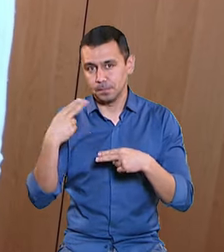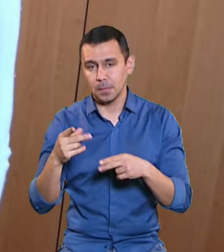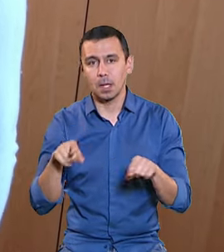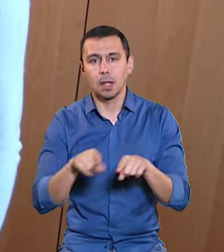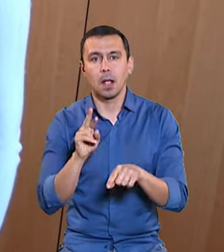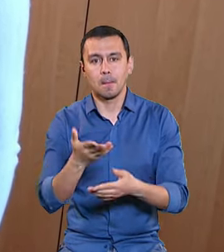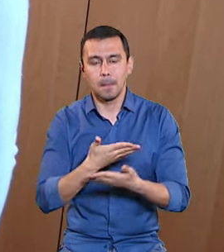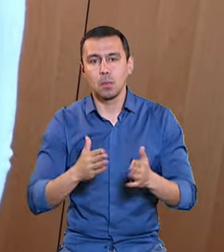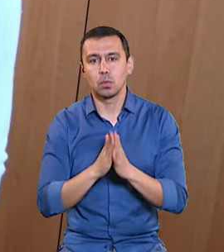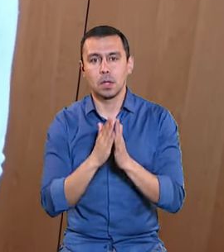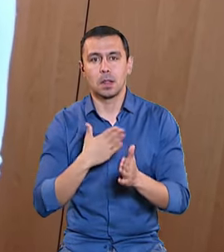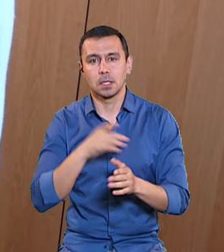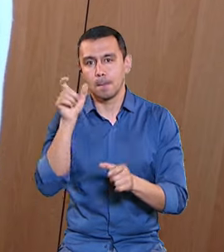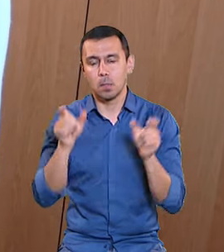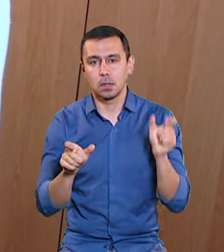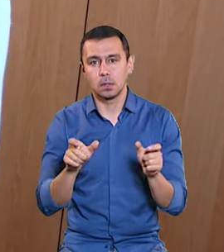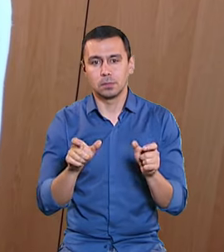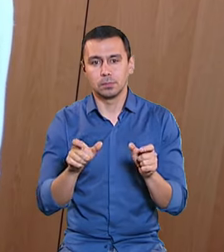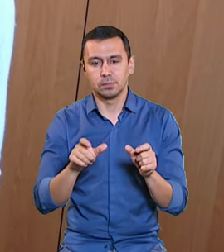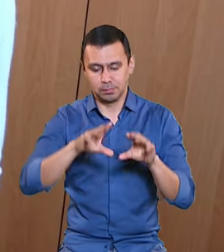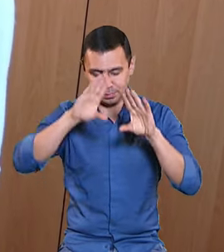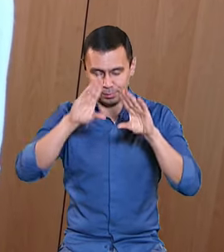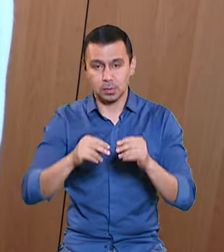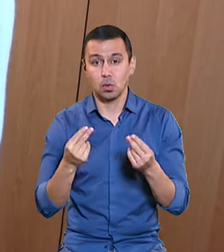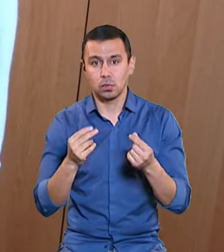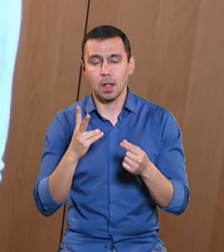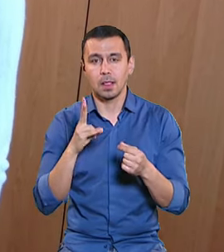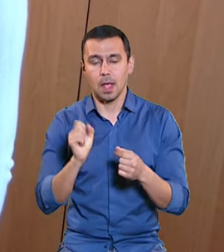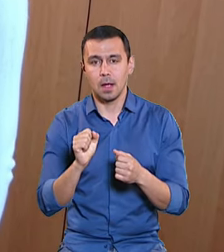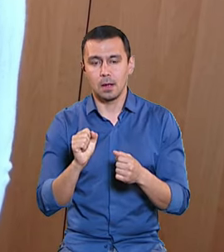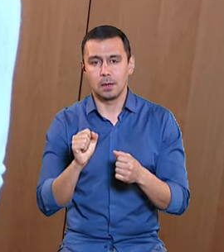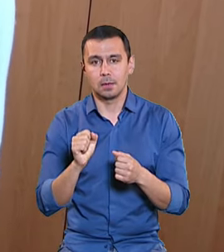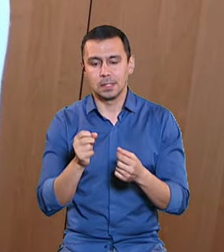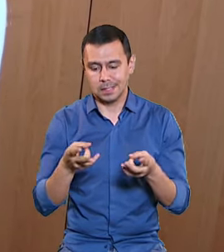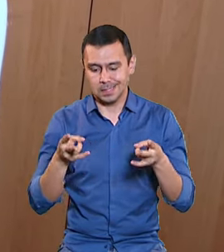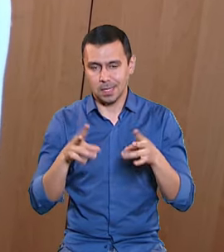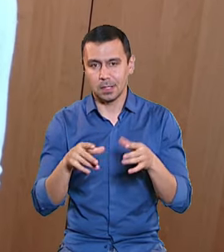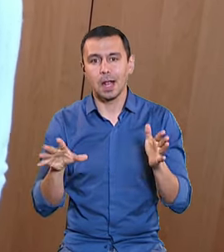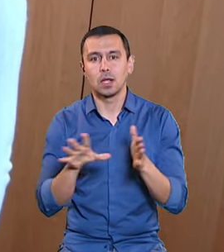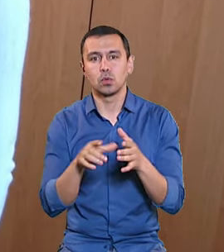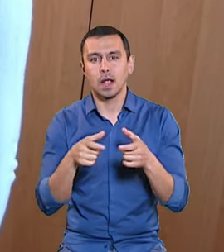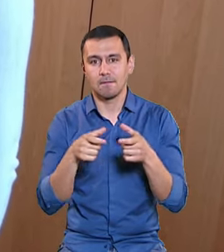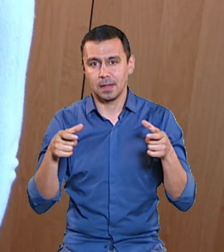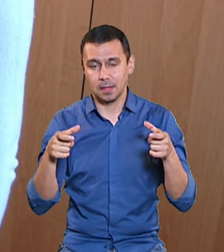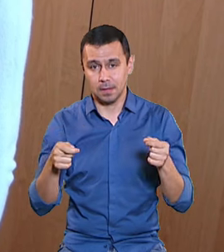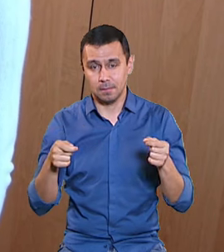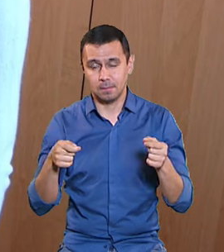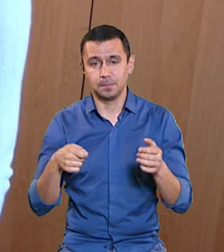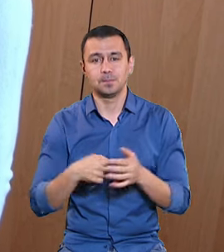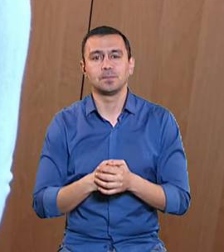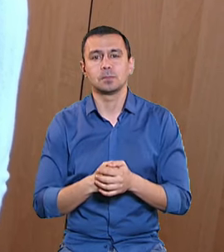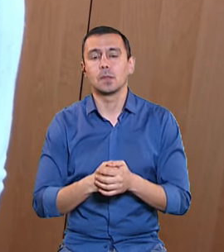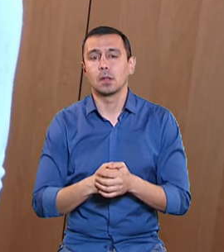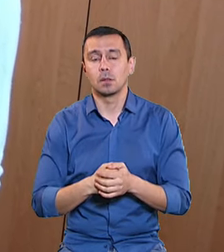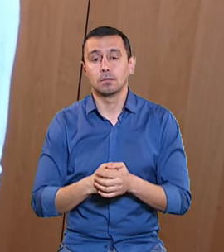як ми просили наших пасажирів обнулити їхні рахунки на залишках електронних квитків,